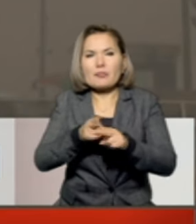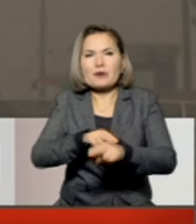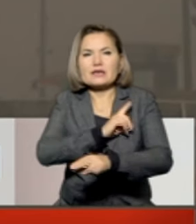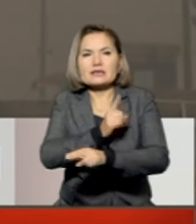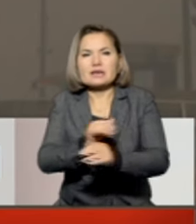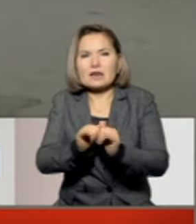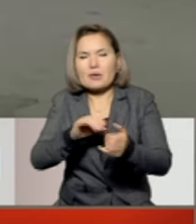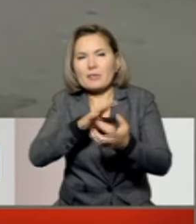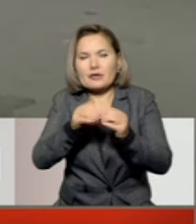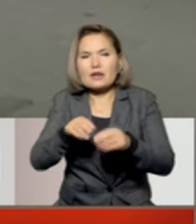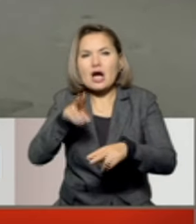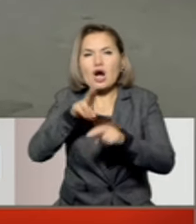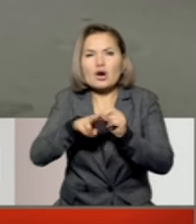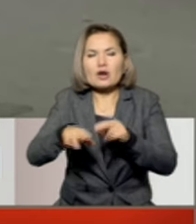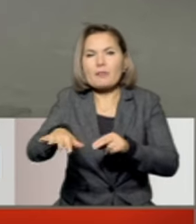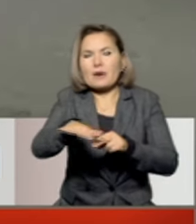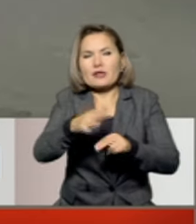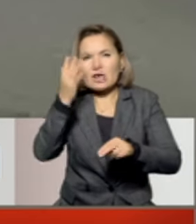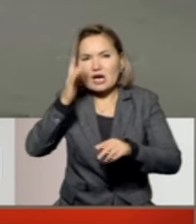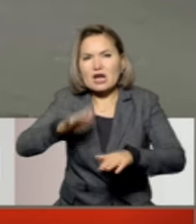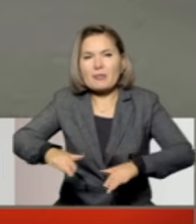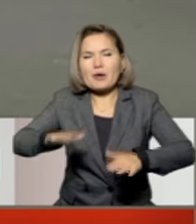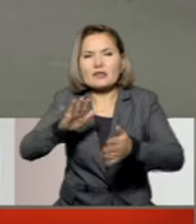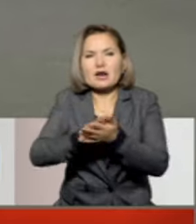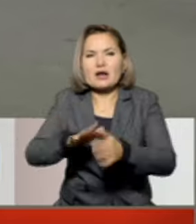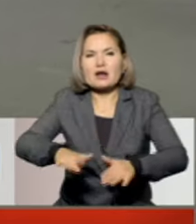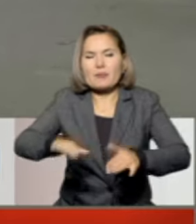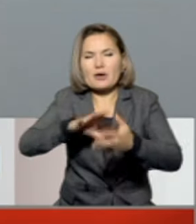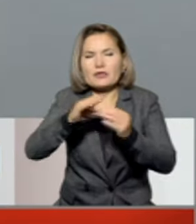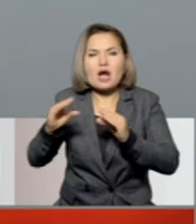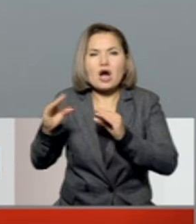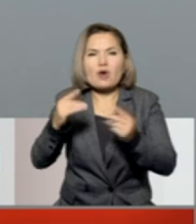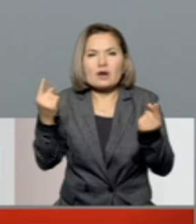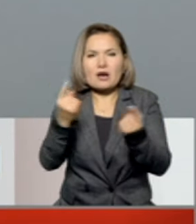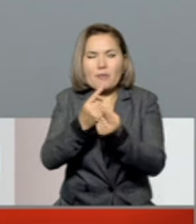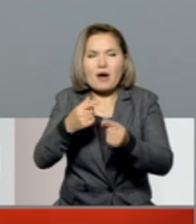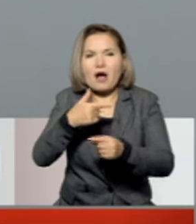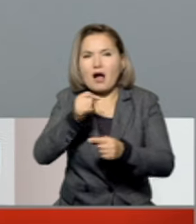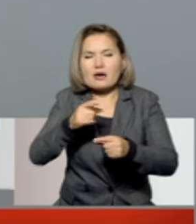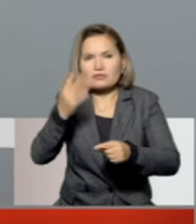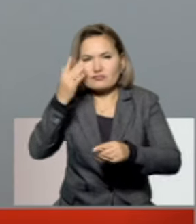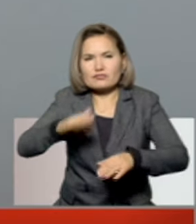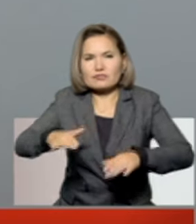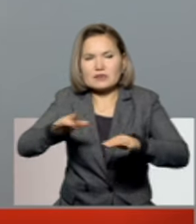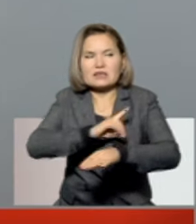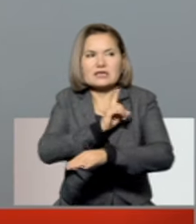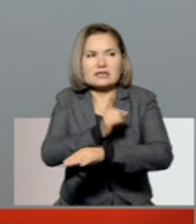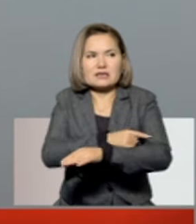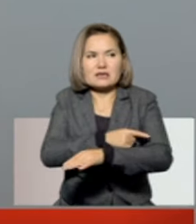тарамауы, құрылыс алаңдарынан көтерілген шаң тозаң және көліктердің улы газ бөлуі себеп.